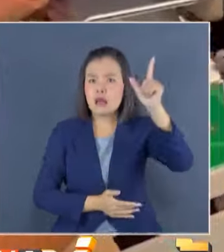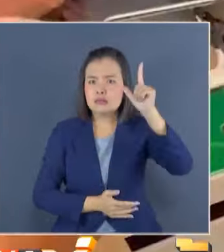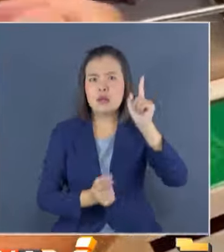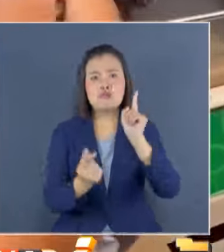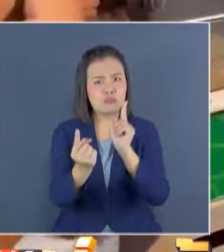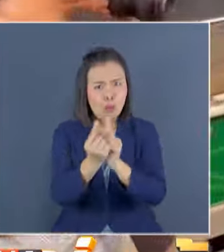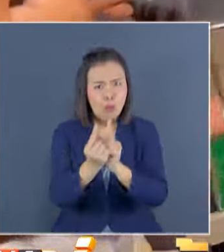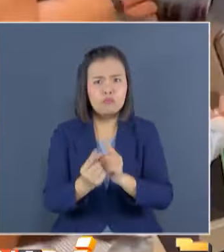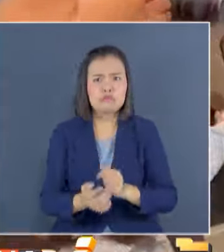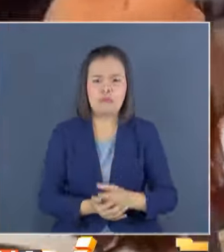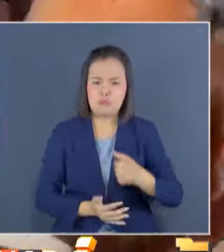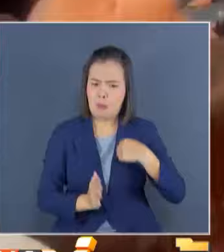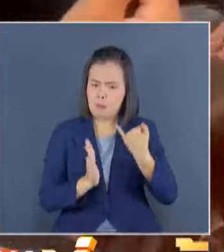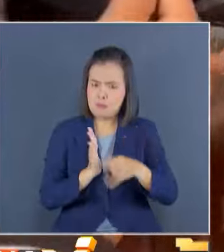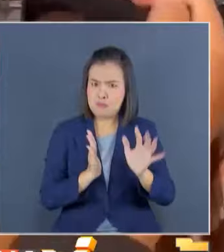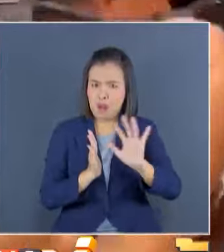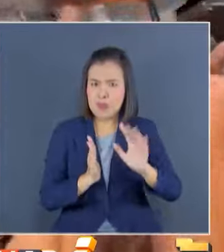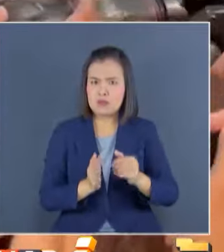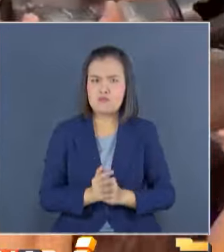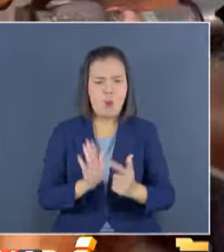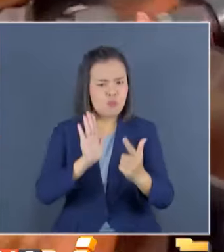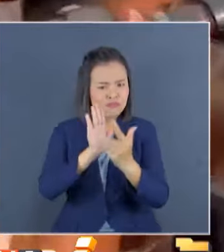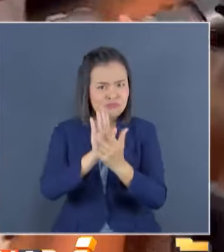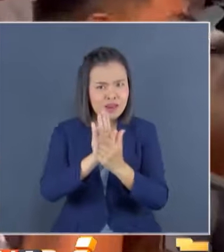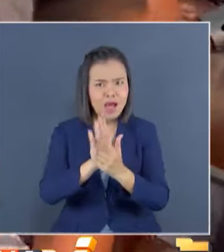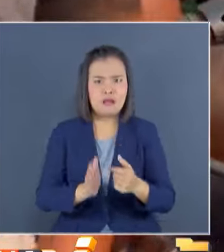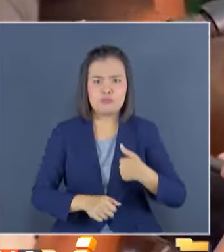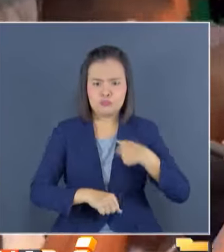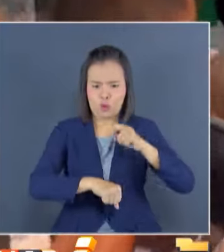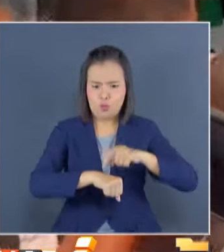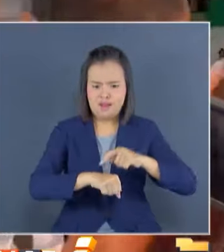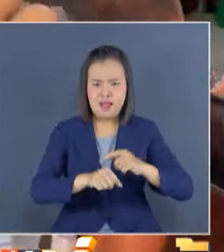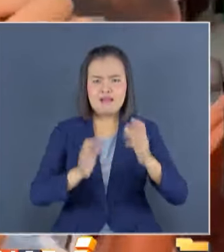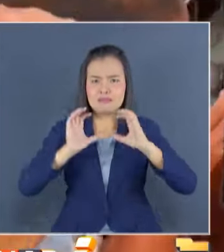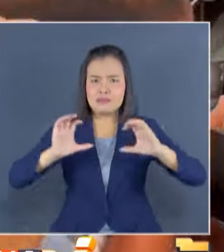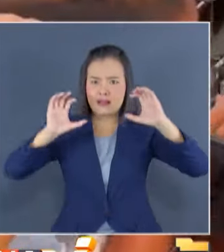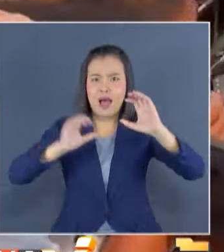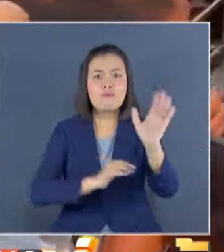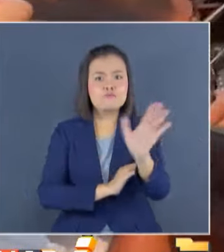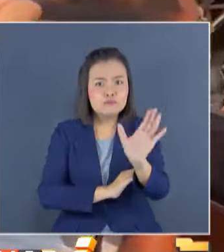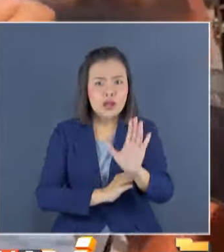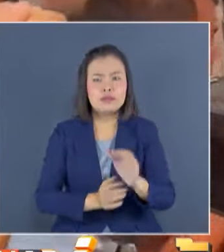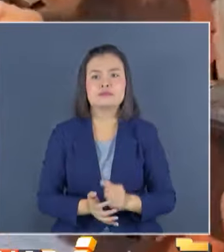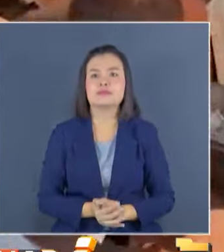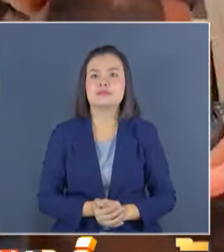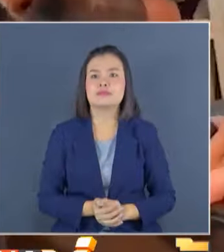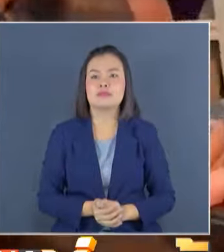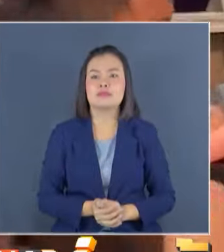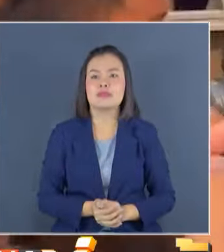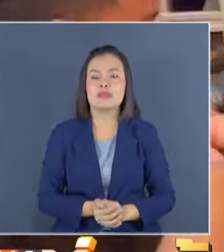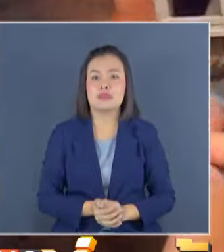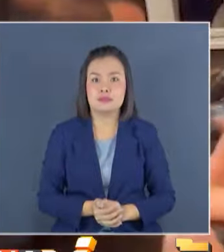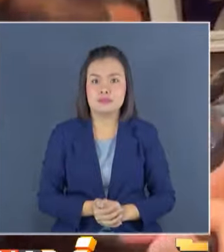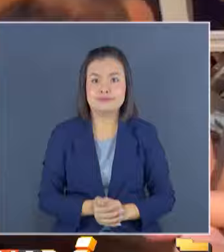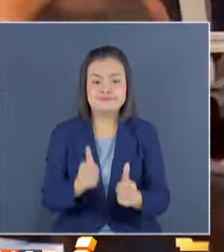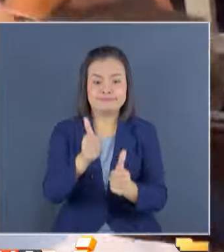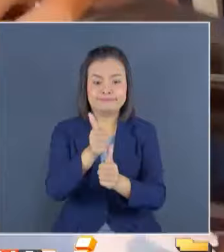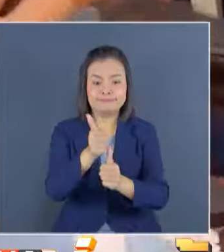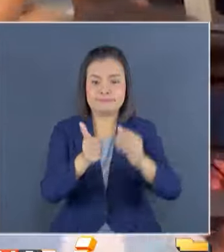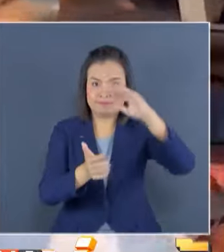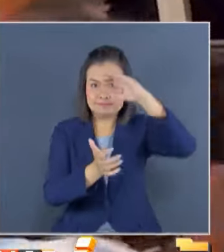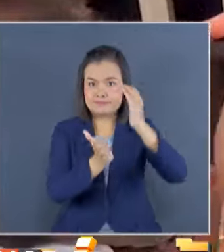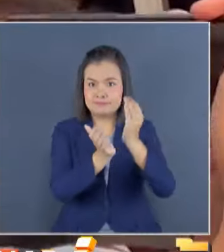ทักษิณผมผิดตรงไหนก็ผมลาราชการมาแล้วและนี่ไม่ใช่ใช้เวลาราชการนอกจากนี้ก็บอกว่ามีทางพลตำรวจเอกสุรเชษฐ์หักพานหรือว่าบิ๊กโจ๊ก